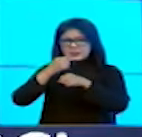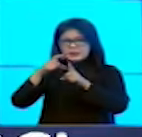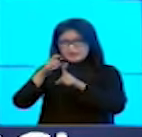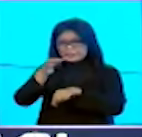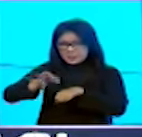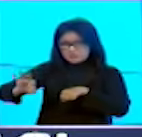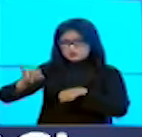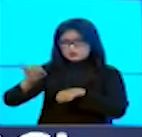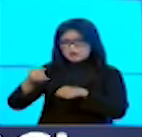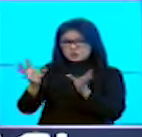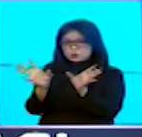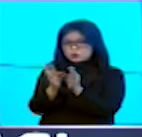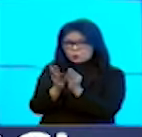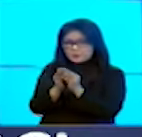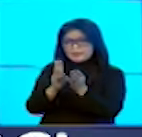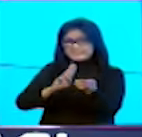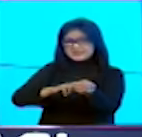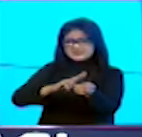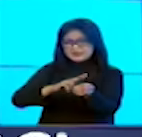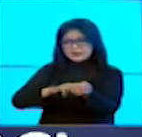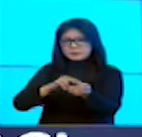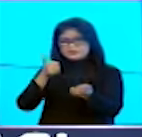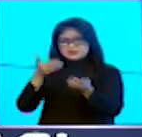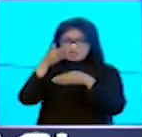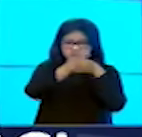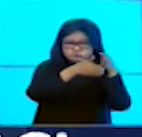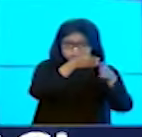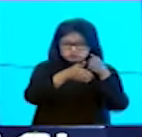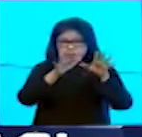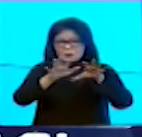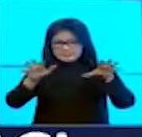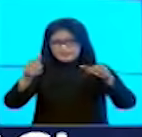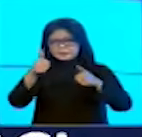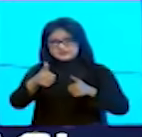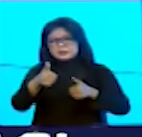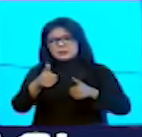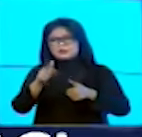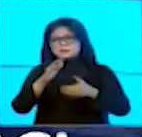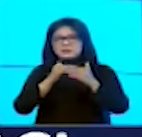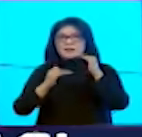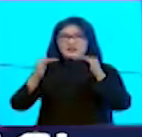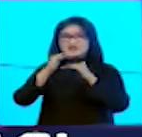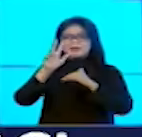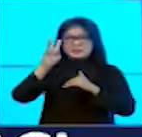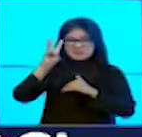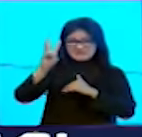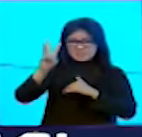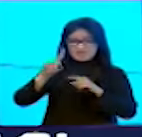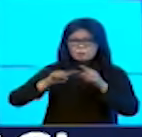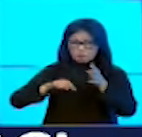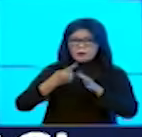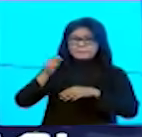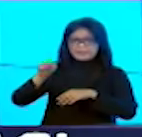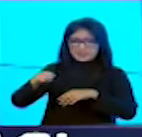pasien. Saat ini ruang perawatan baru di Akademi Kebidanan yang berlantai 3 sudah mulai digunakan sepenuhnya. Bupati Kudus